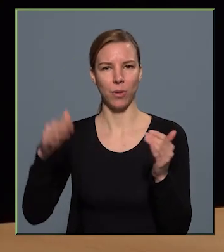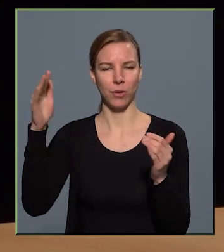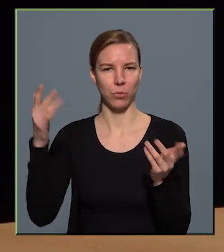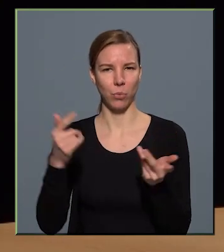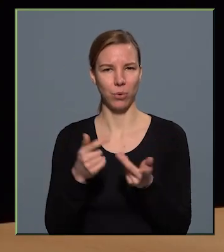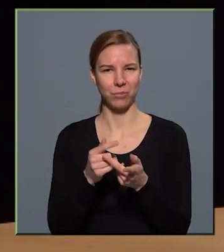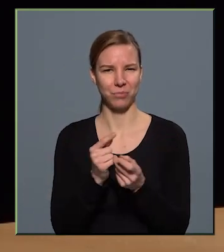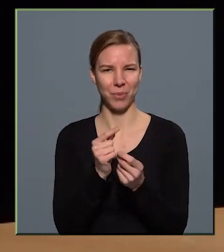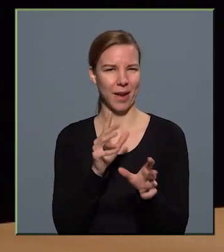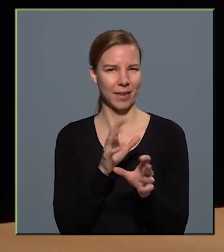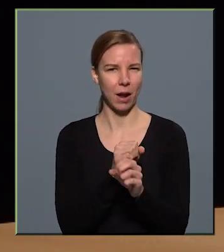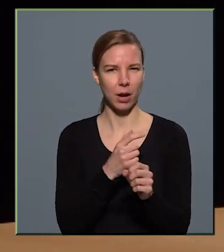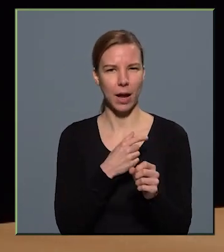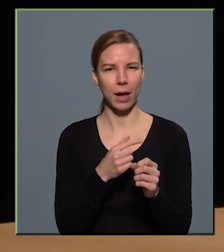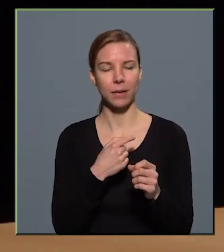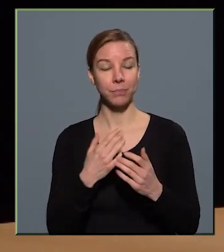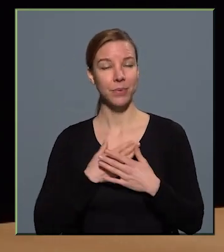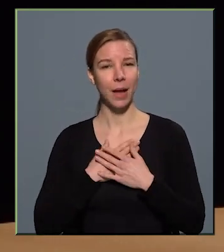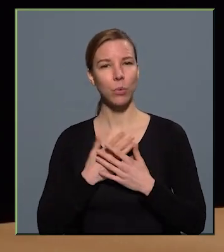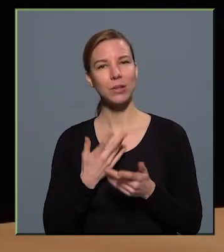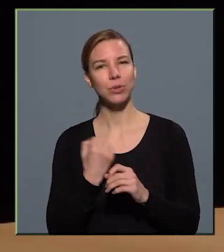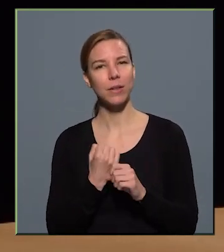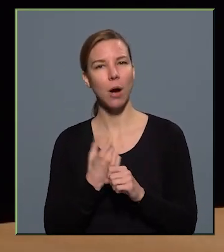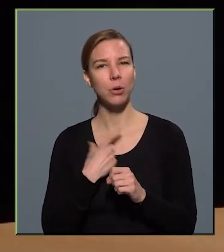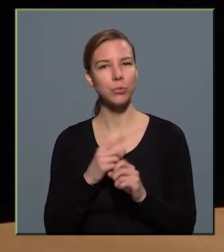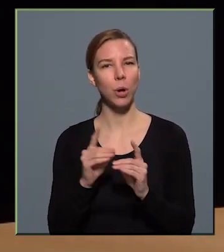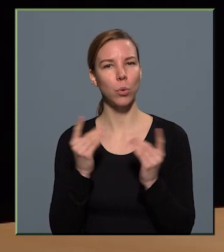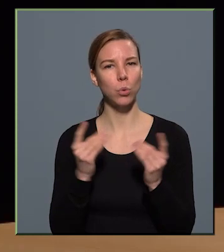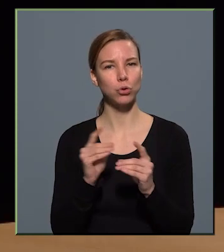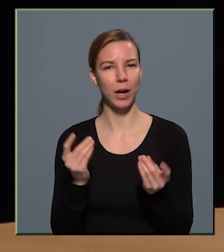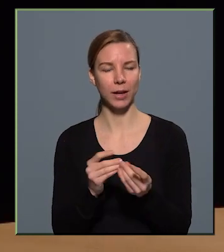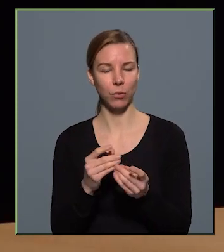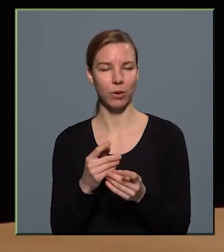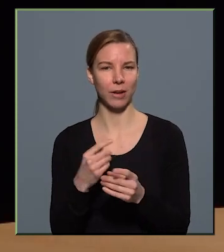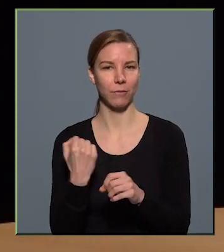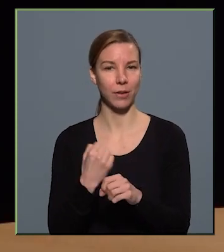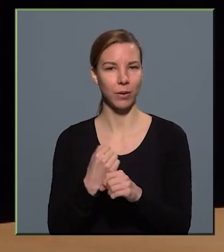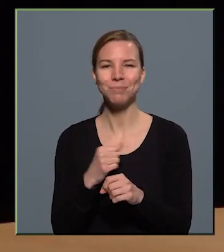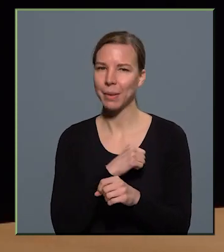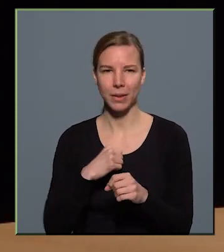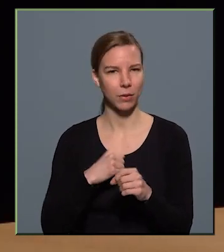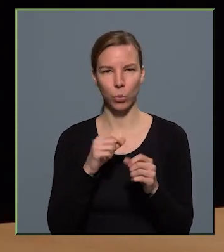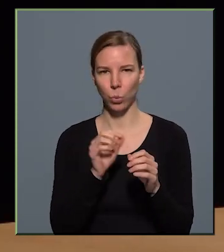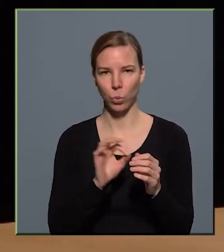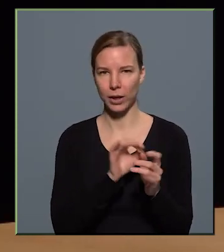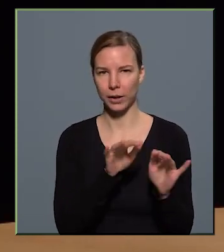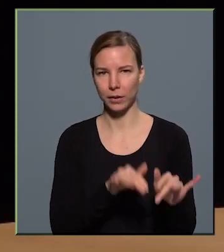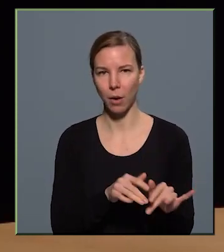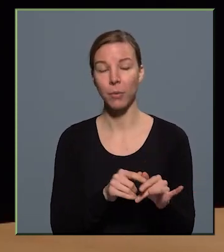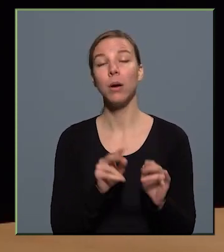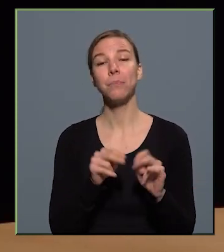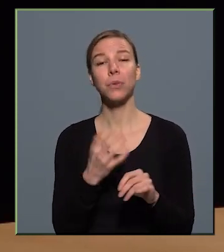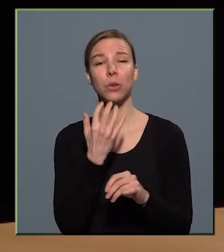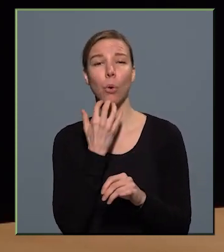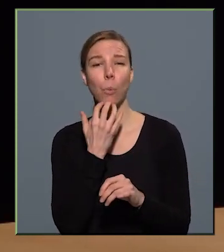és nekünk is izgalmas volt újságíróként ezt feldolgozni, hiszen nem én egyedül készítettem a tartalmakat, és egy nagyon komoly igény is